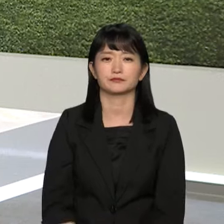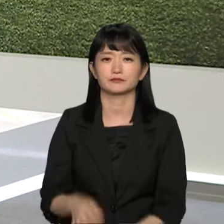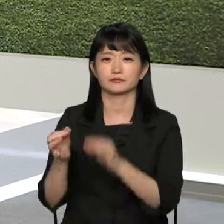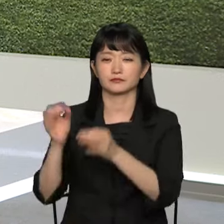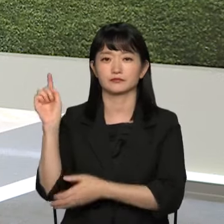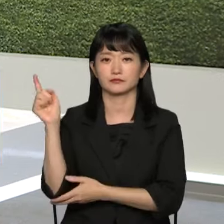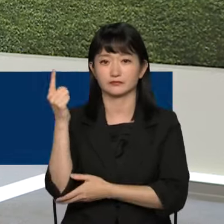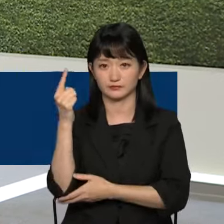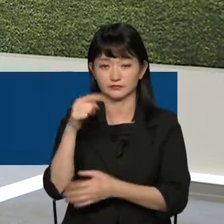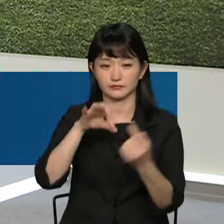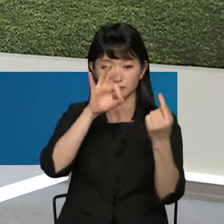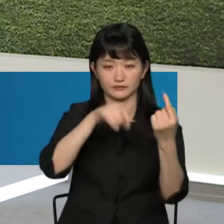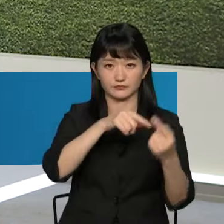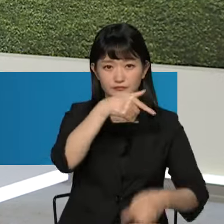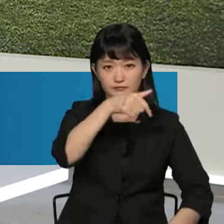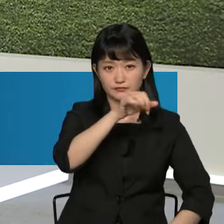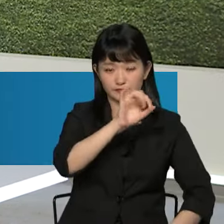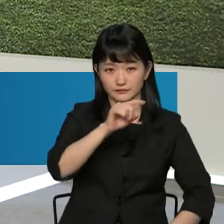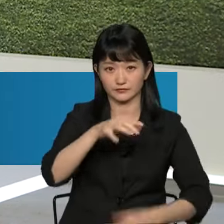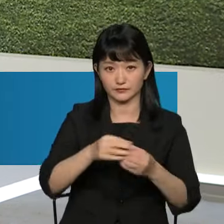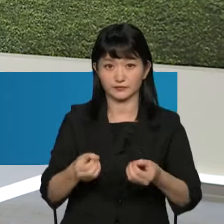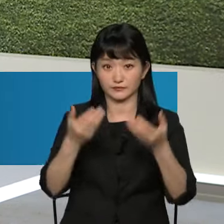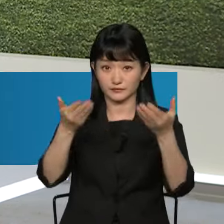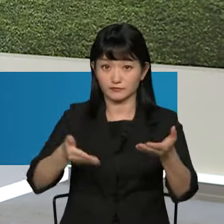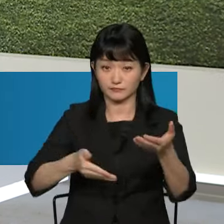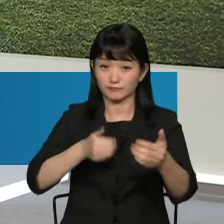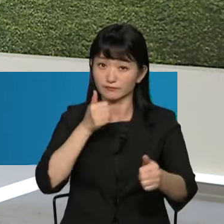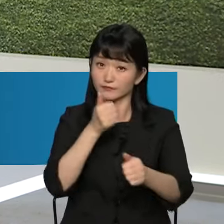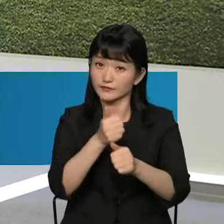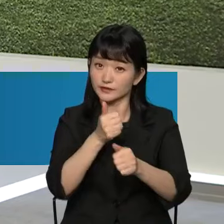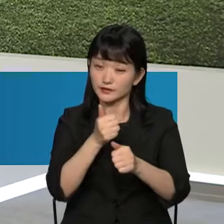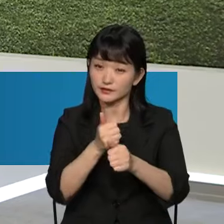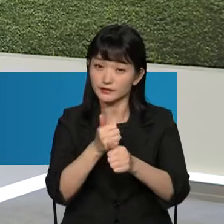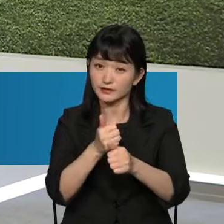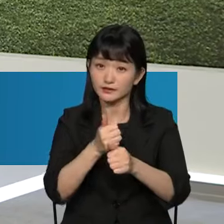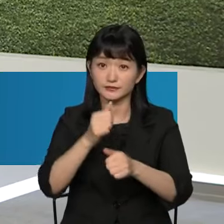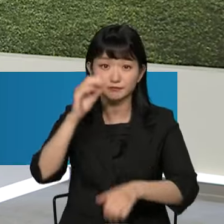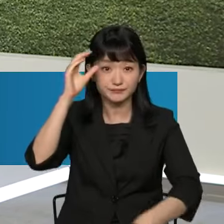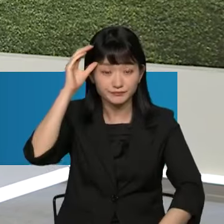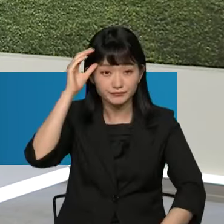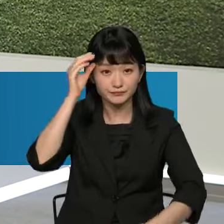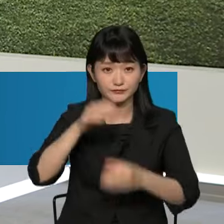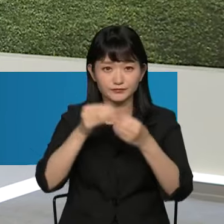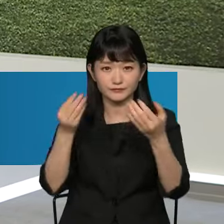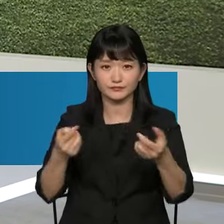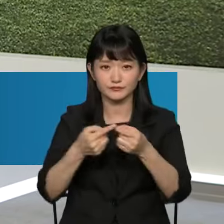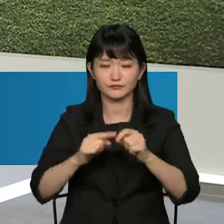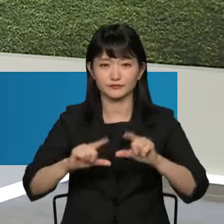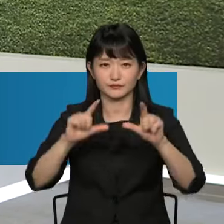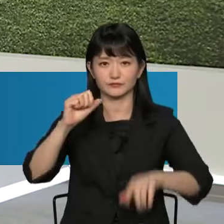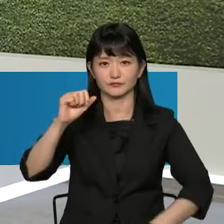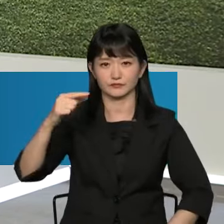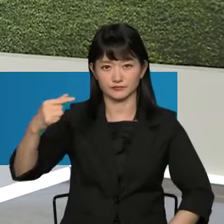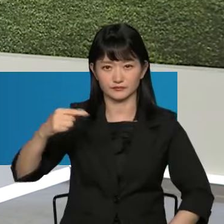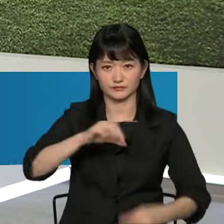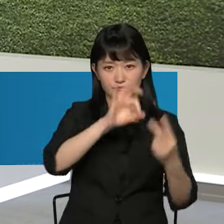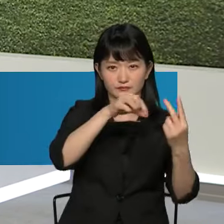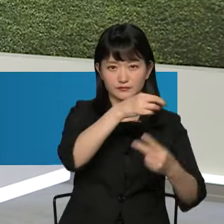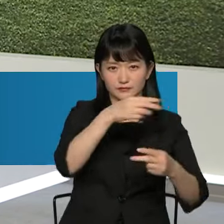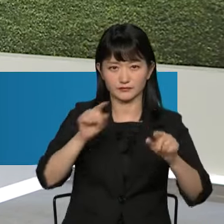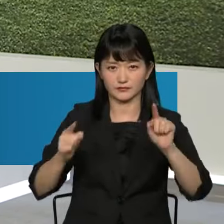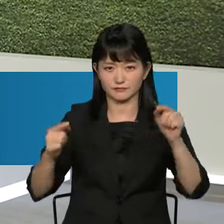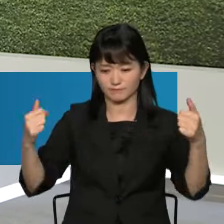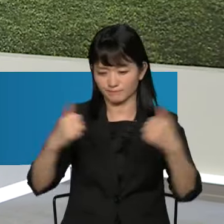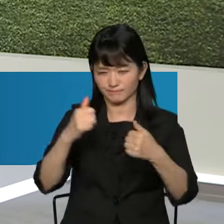프로야구 선두 기아가 추석 연휴에 우승을 확정 지을지 관심입니다. 연휴 첫날 SSG가 2위 삼성의 대역전극을